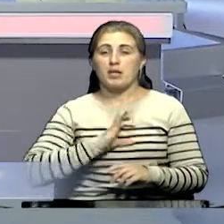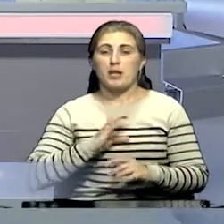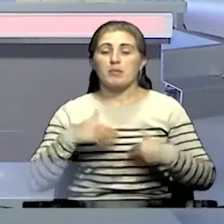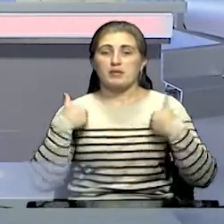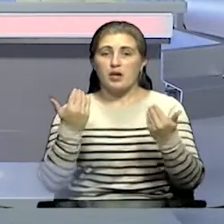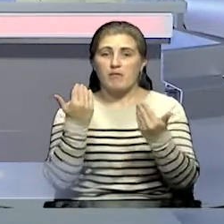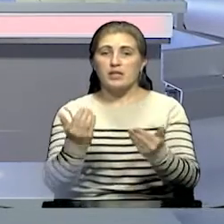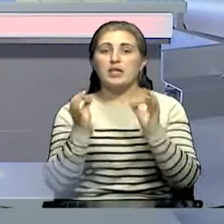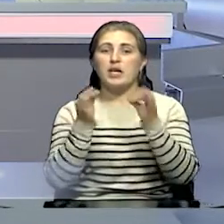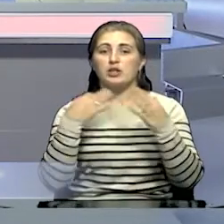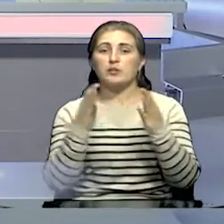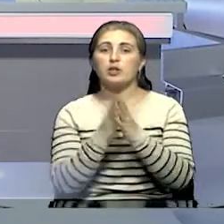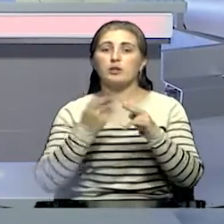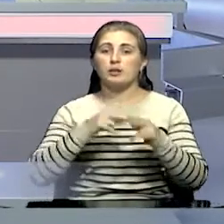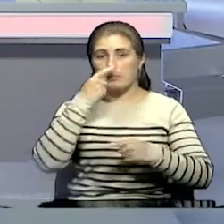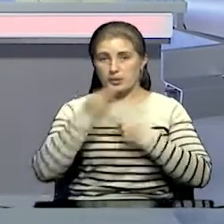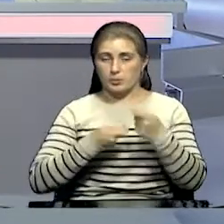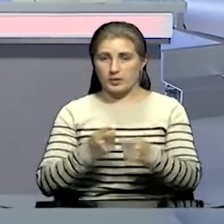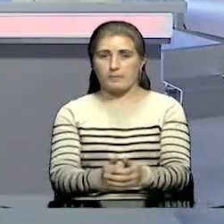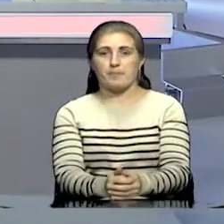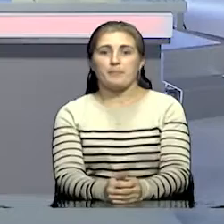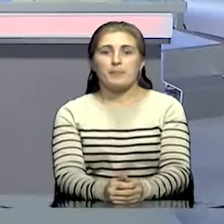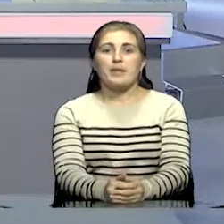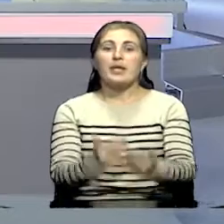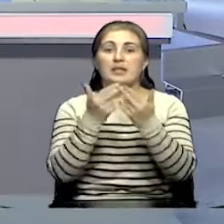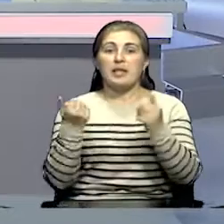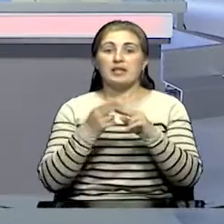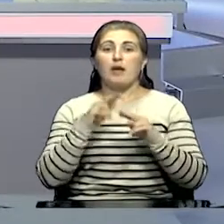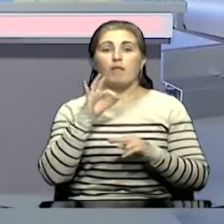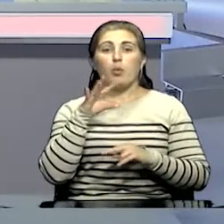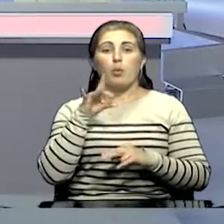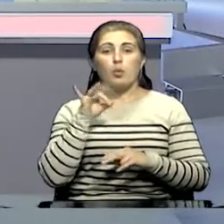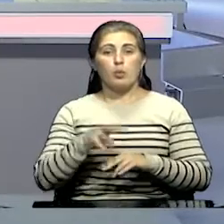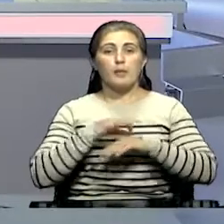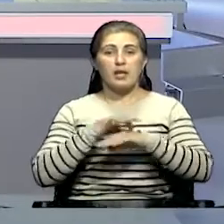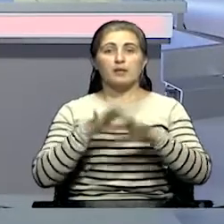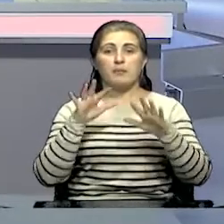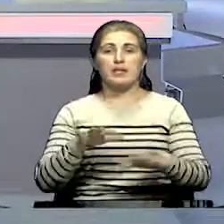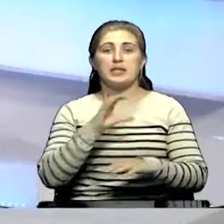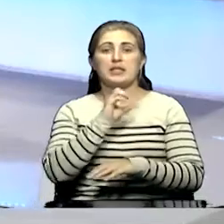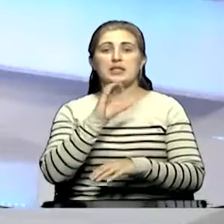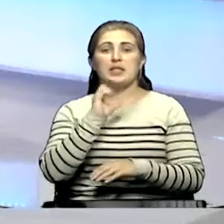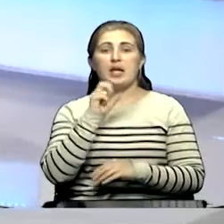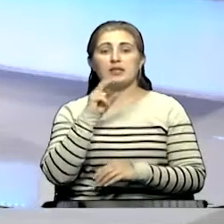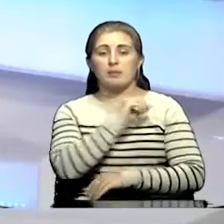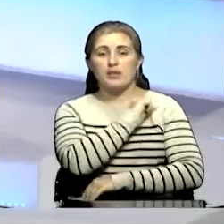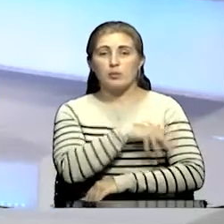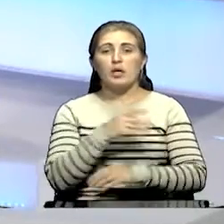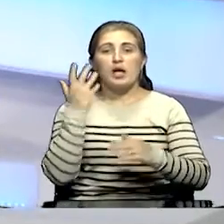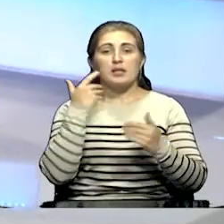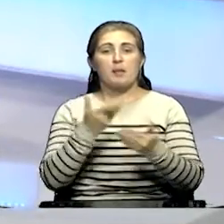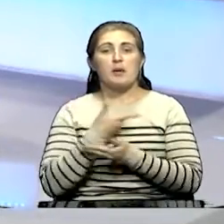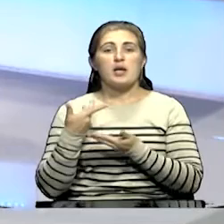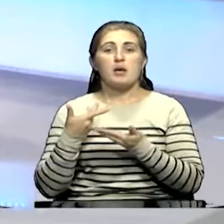расскажите пожалуйста об этом подробнее да этот форум проходил а сам петербурге и когда мы получили